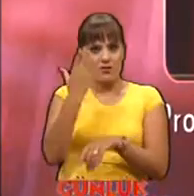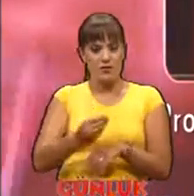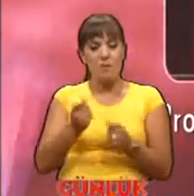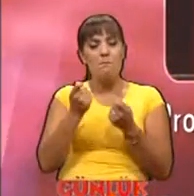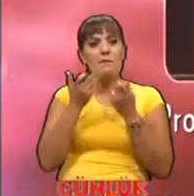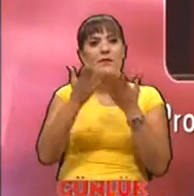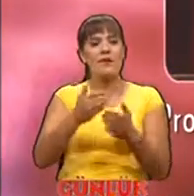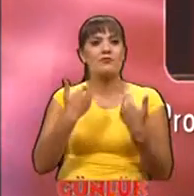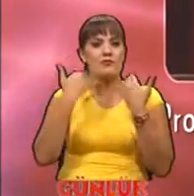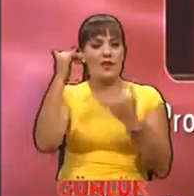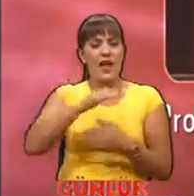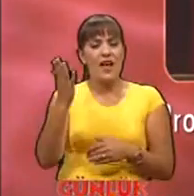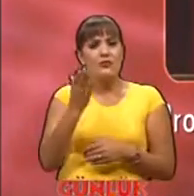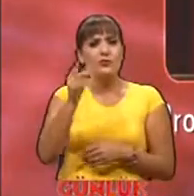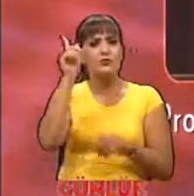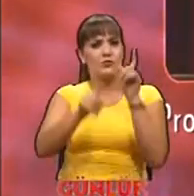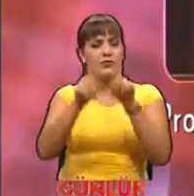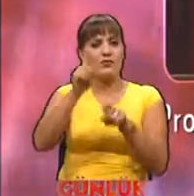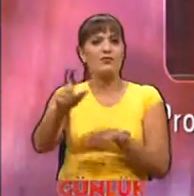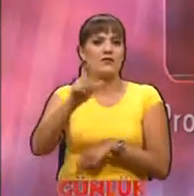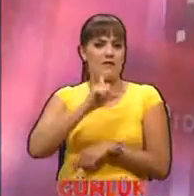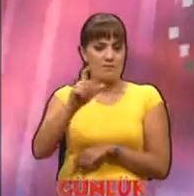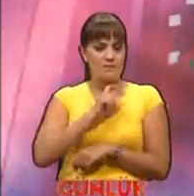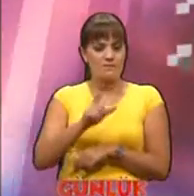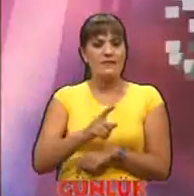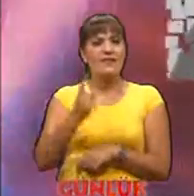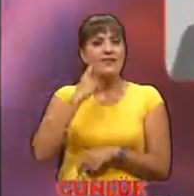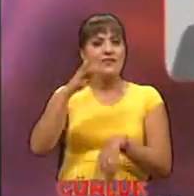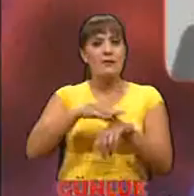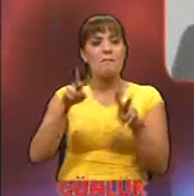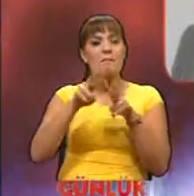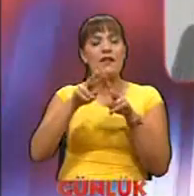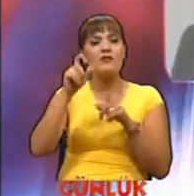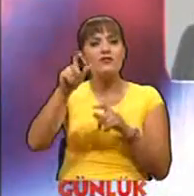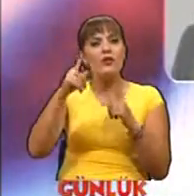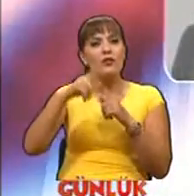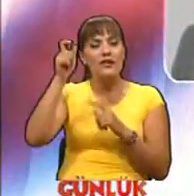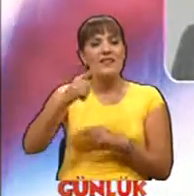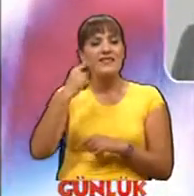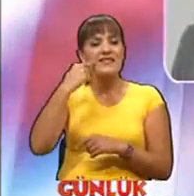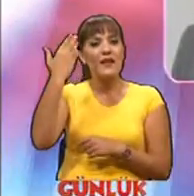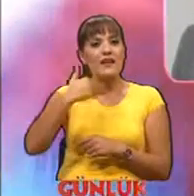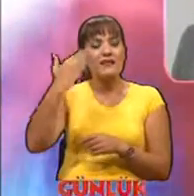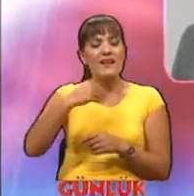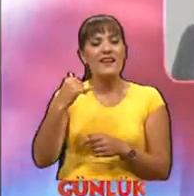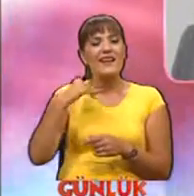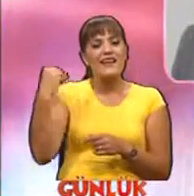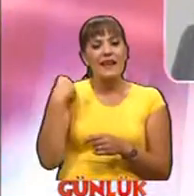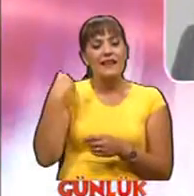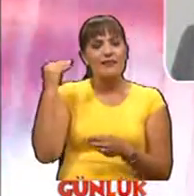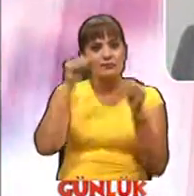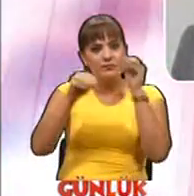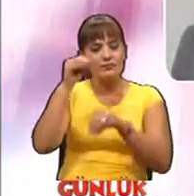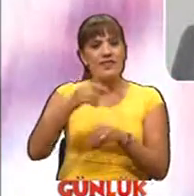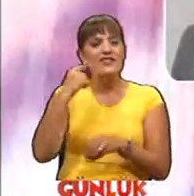olan miras hukuku hakkında en çok sorulan sorular ve yanıtları ve diş hekimi Melik Can Tokaç'la diş estetiğinde yeni yaklaşımlar ve diş